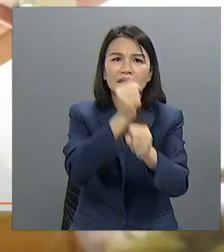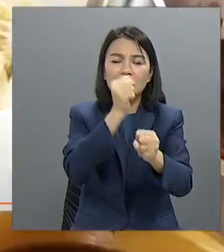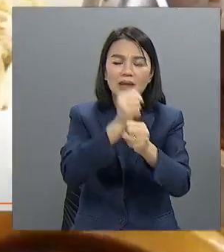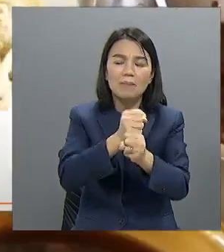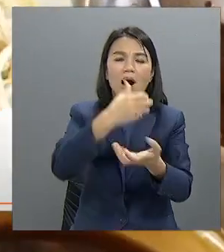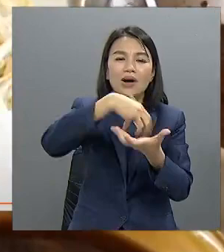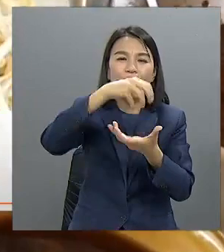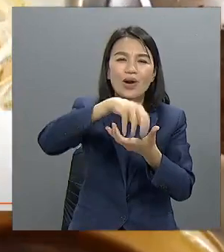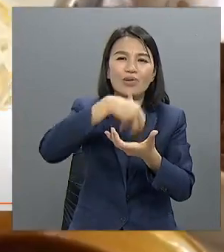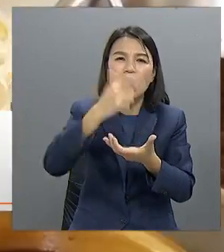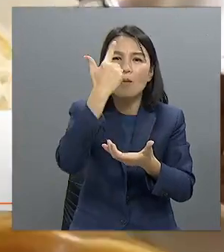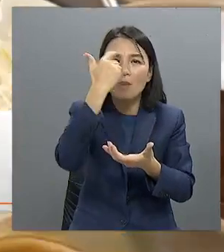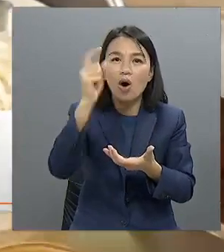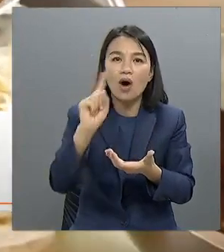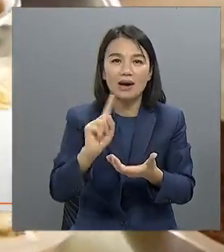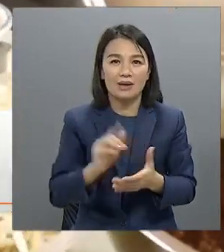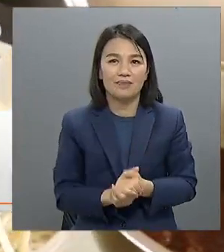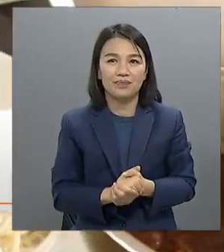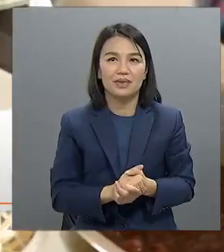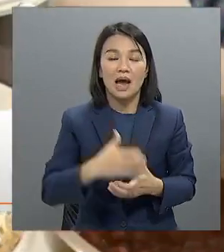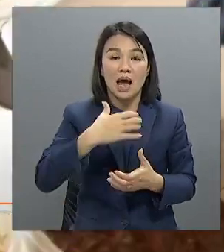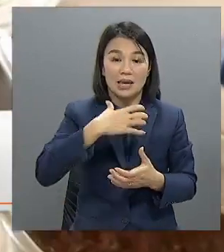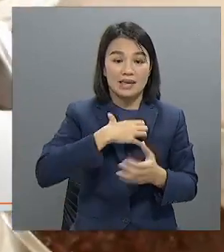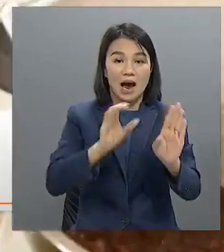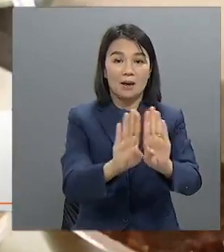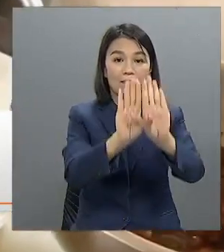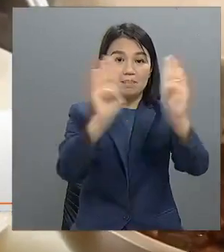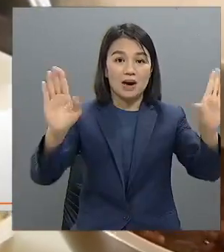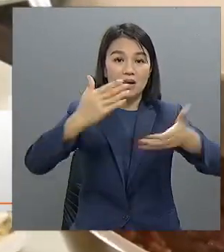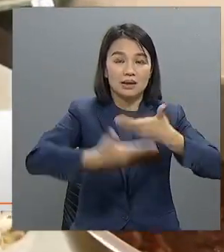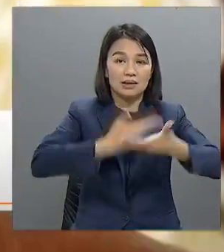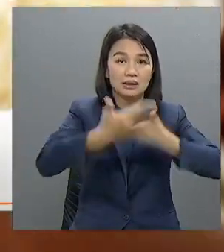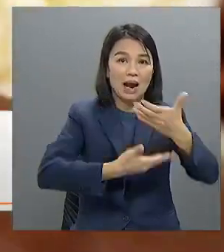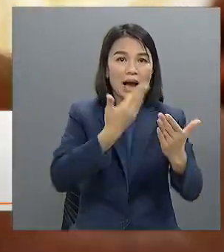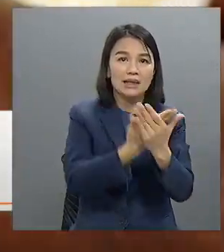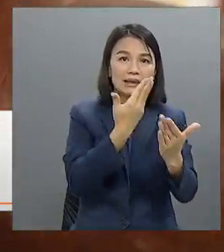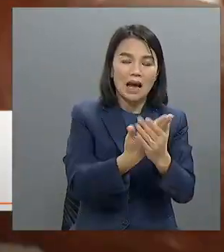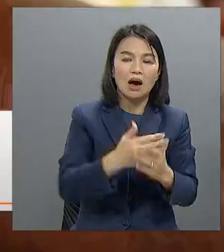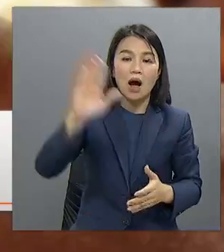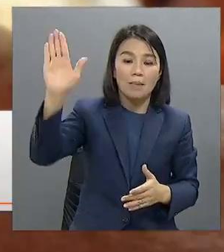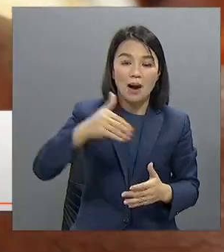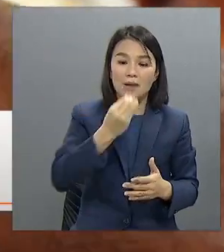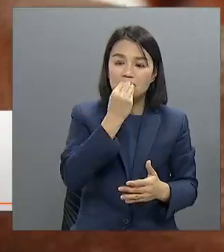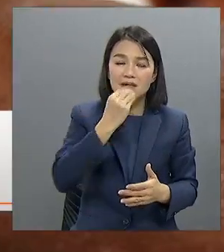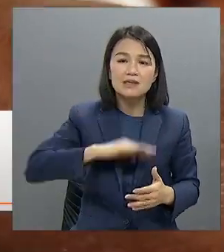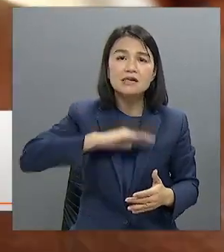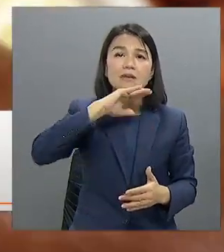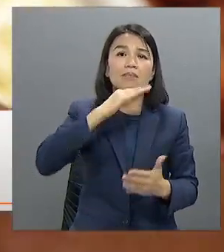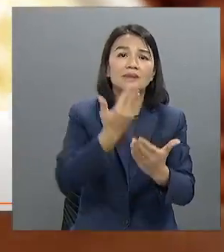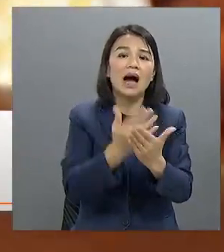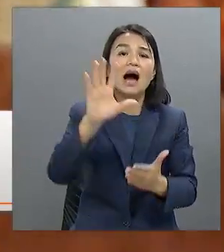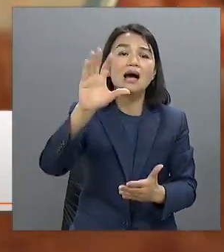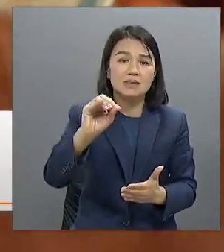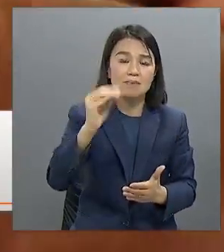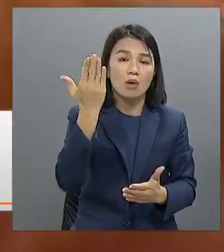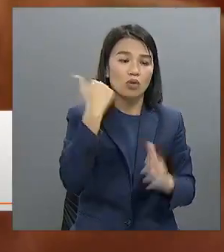คะก็เล่าให้ฟังว่าสาเหตุที่เปิดขายอาหารในราคาอิ่มละ50บาทเนี่ยเพราะว่าในช่วงที่ตนเองเป็นครูสอนอยู่ในโรง